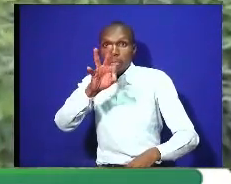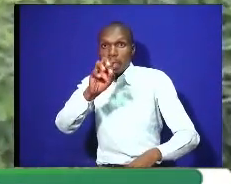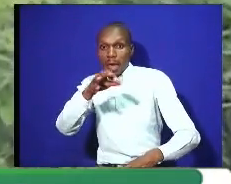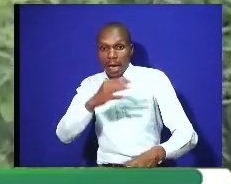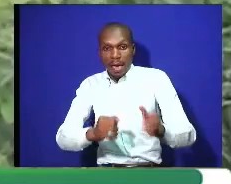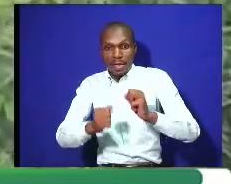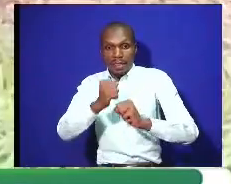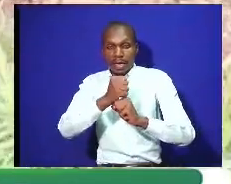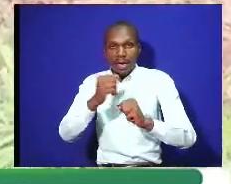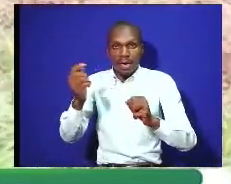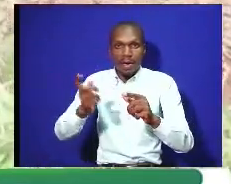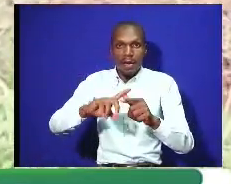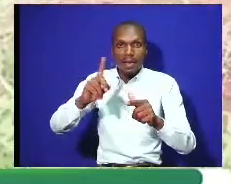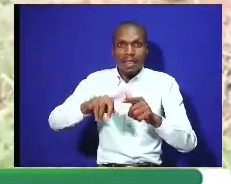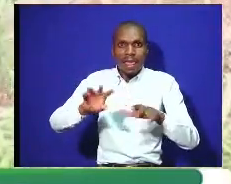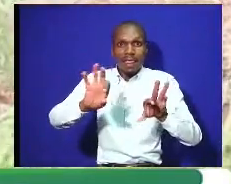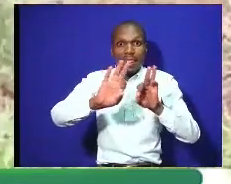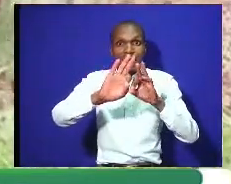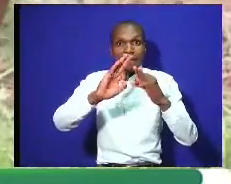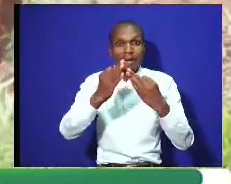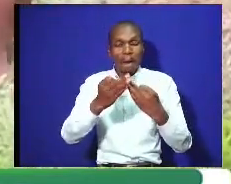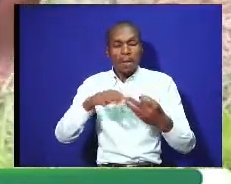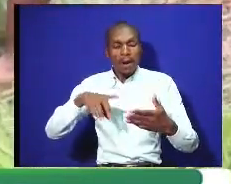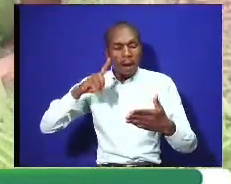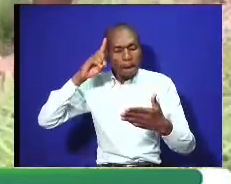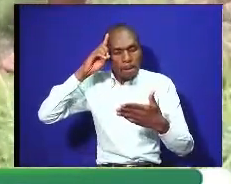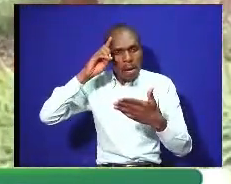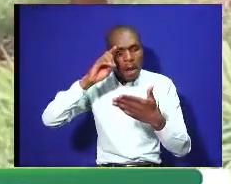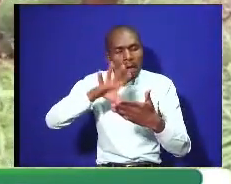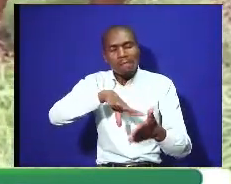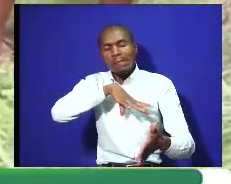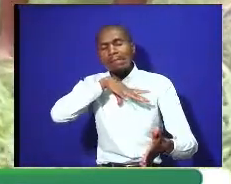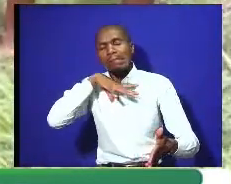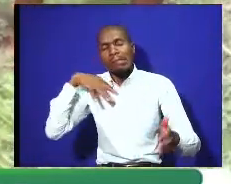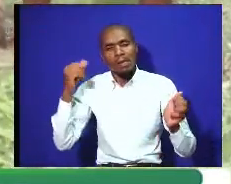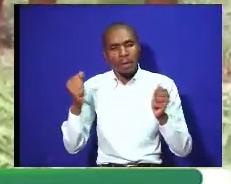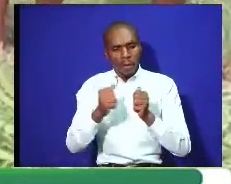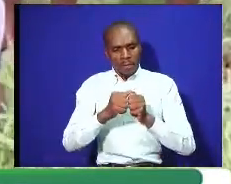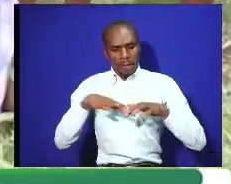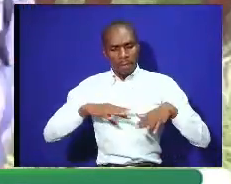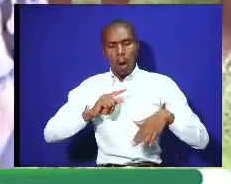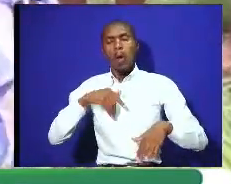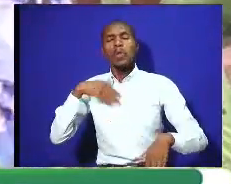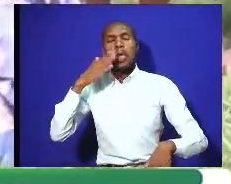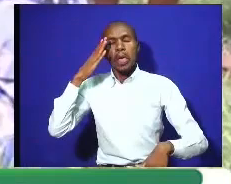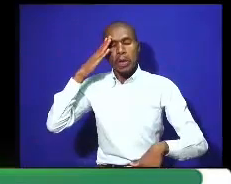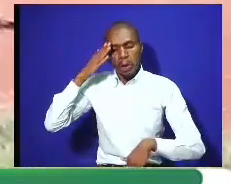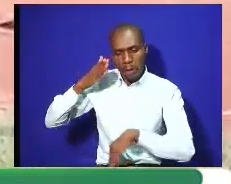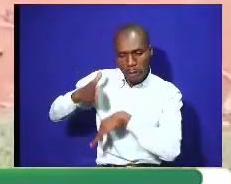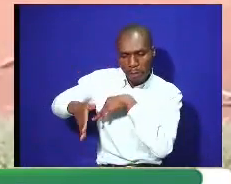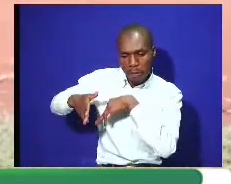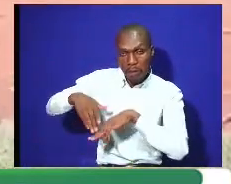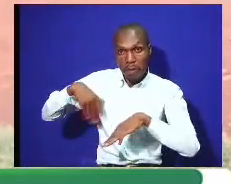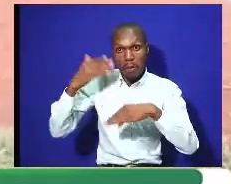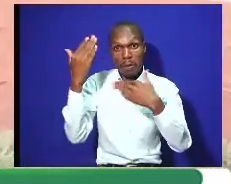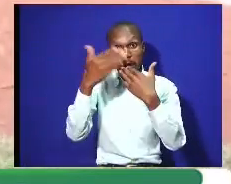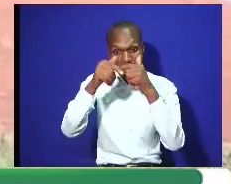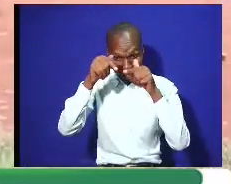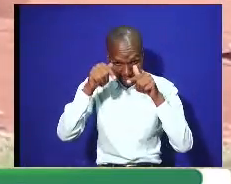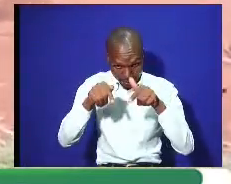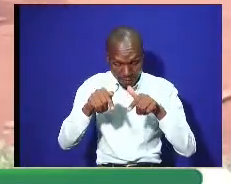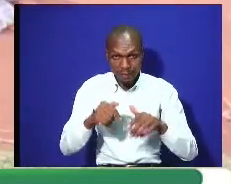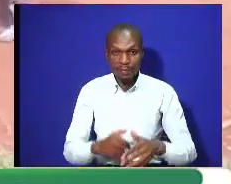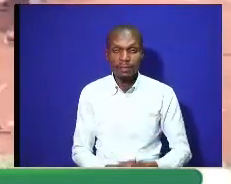ya keboye, uyu ya mati ayege neto ite tunava ntubama nye kaine nsemo ya Rihanna, obotu kubogo kiera lero.